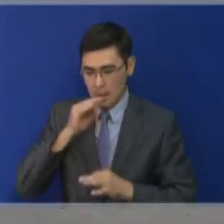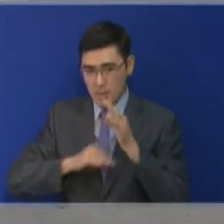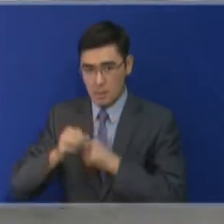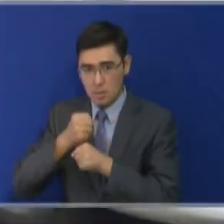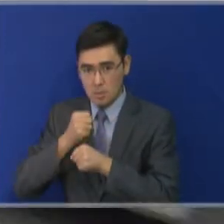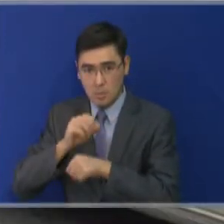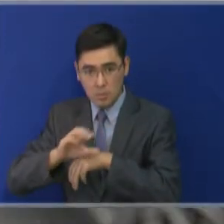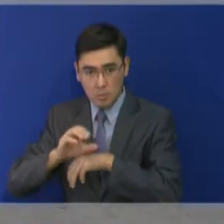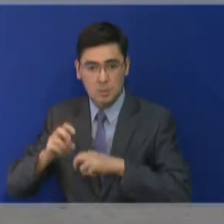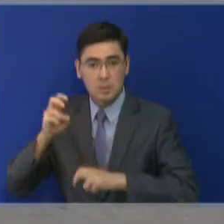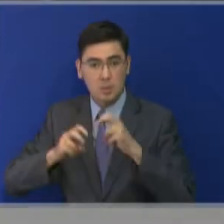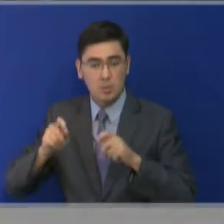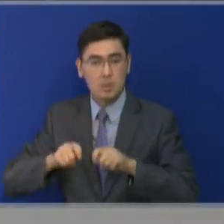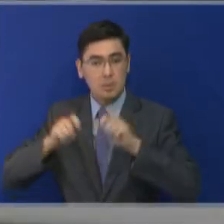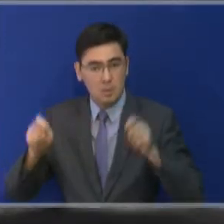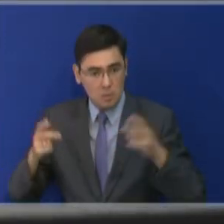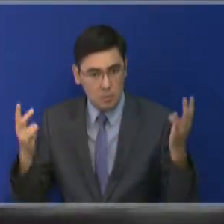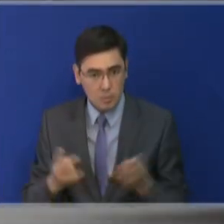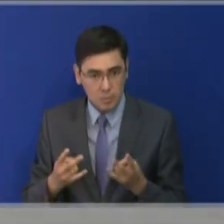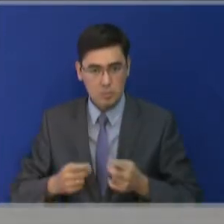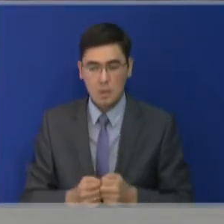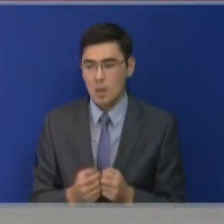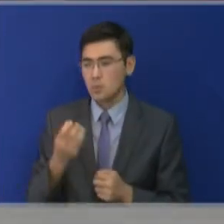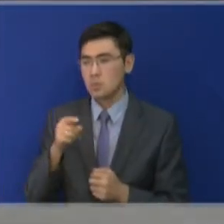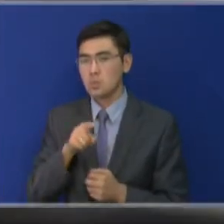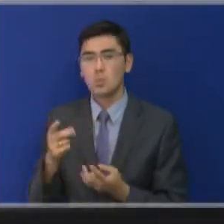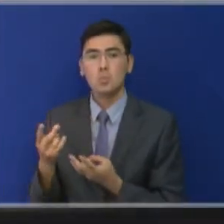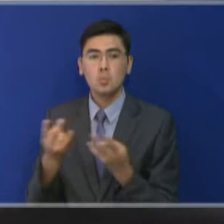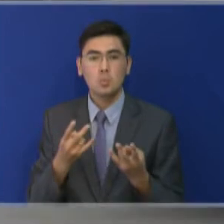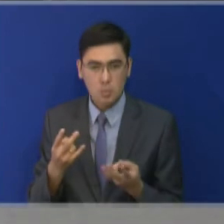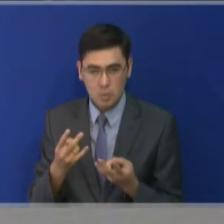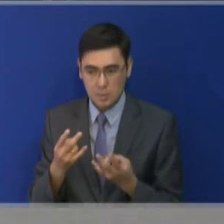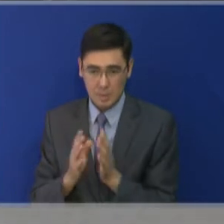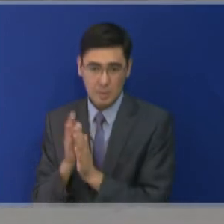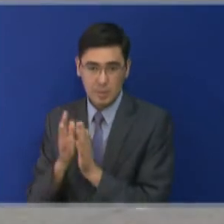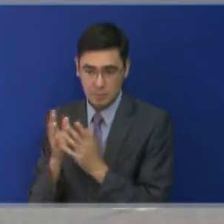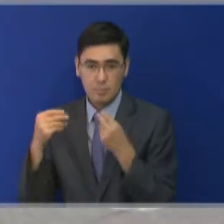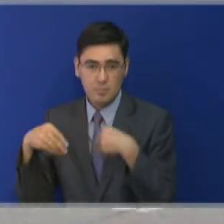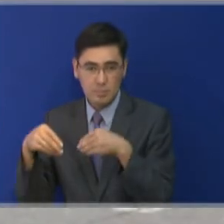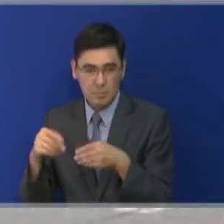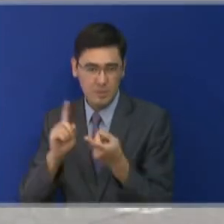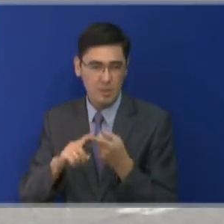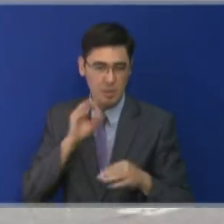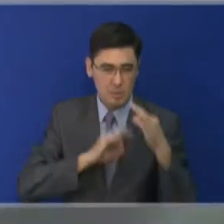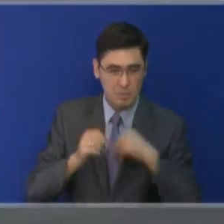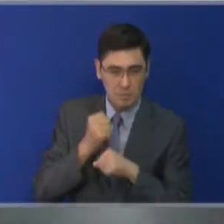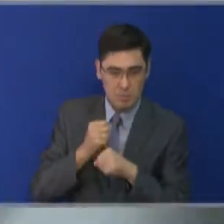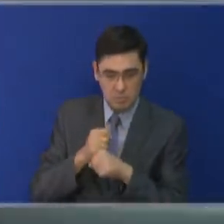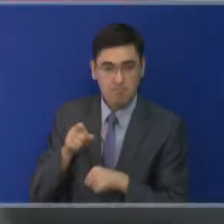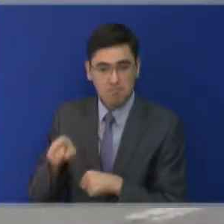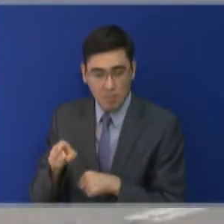өсіру, өнеркәсіптік құрылыс материалдарының өндірісін жандандыру, жеңіл өнеркәсіпті дамытуға мүмкіндік